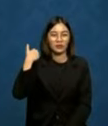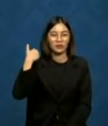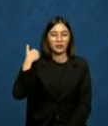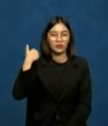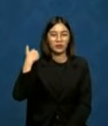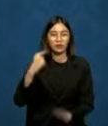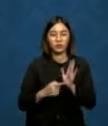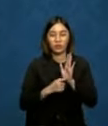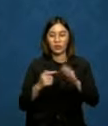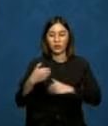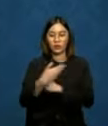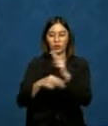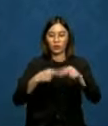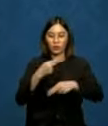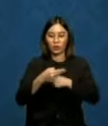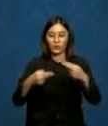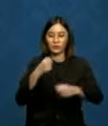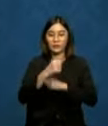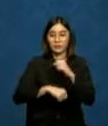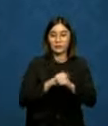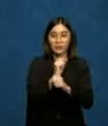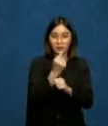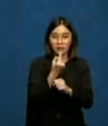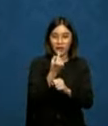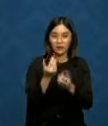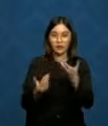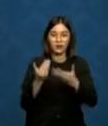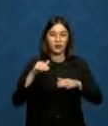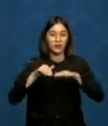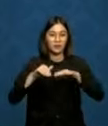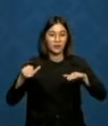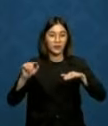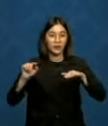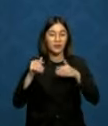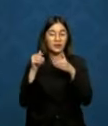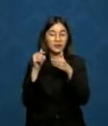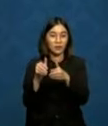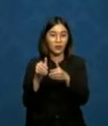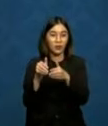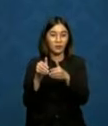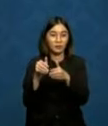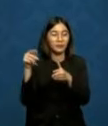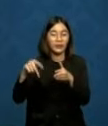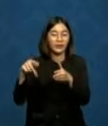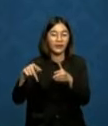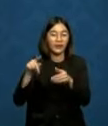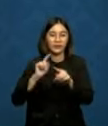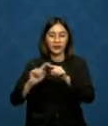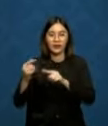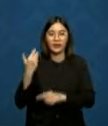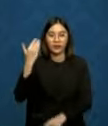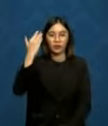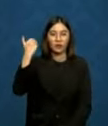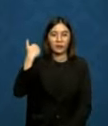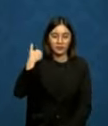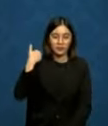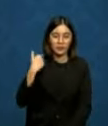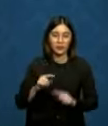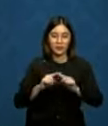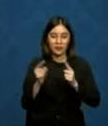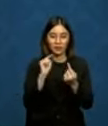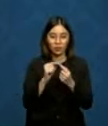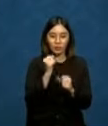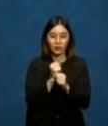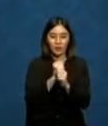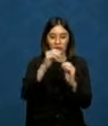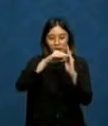อย่างเป็นของขวัญปีใหม่หรือจะเป็นมาตรการเฉพาะกิจอะไรอย่างงี้นะคะเราก็เคยมีค่ะแต่ว่าในการ